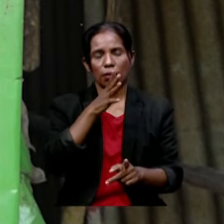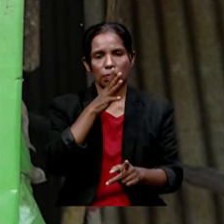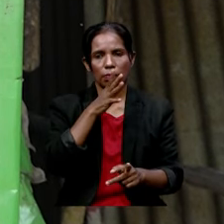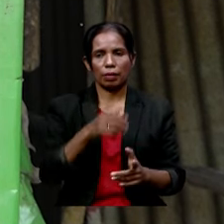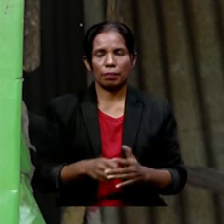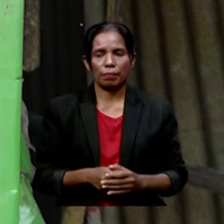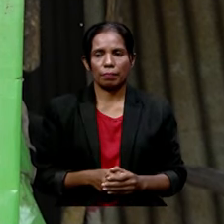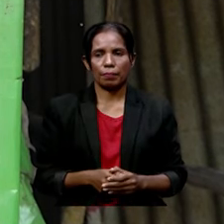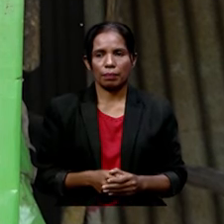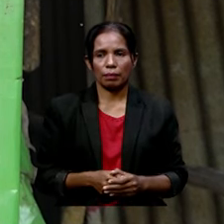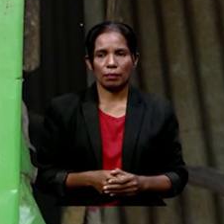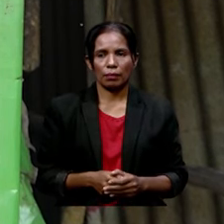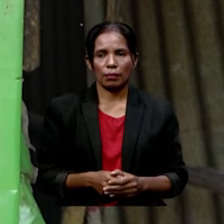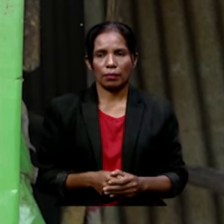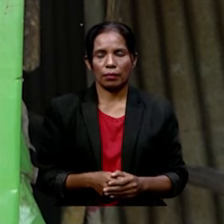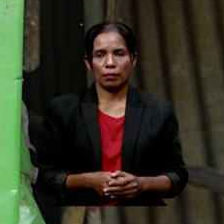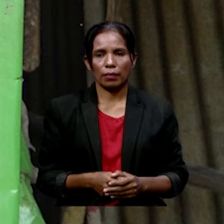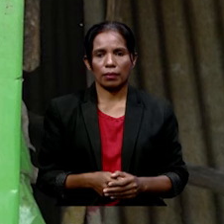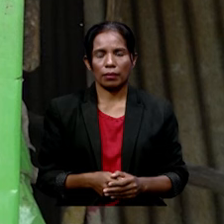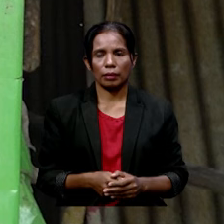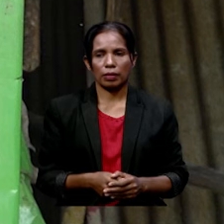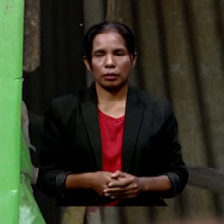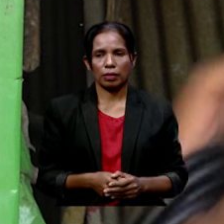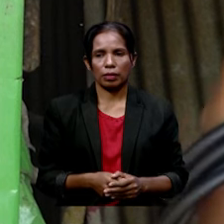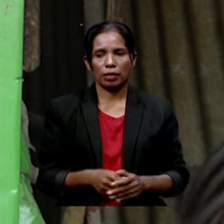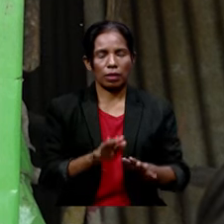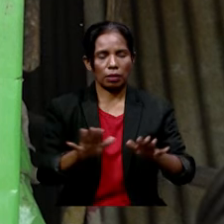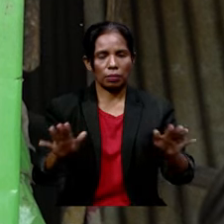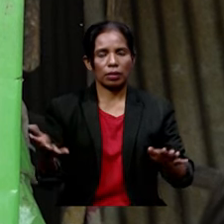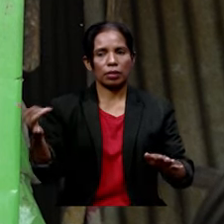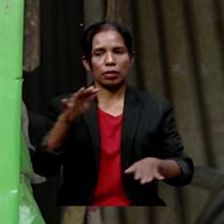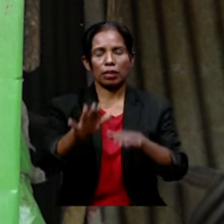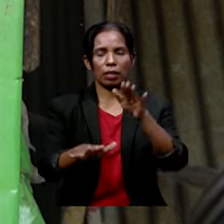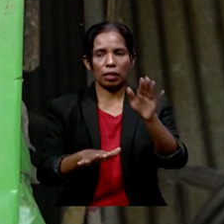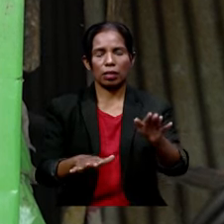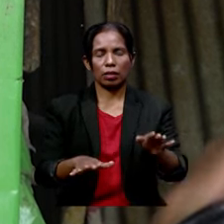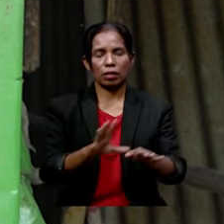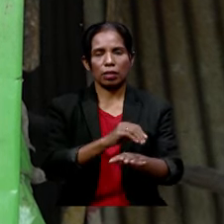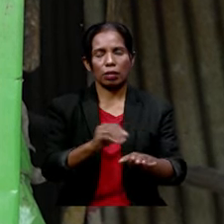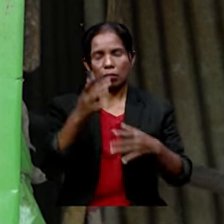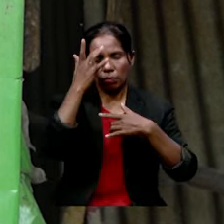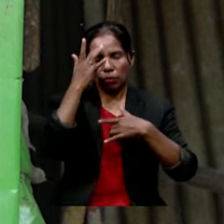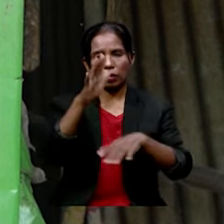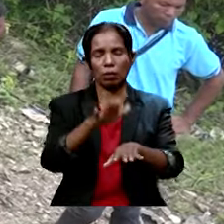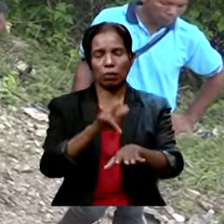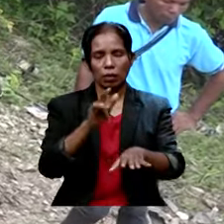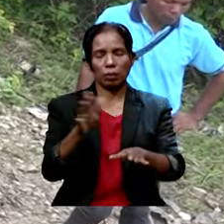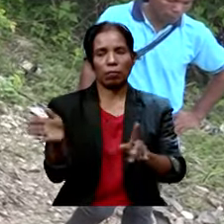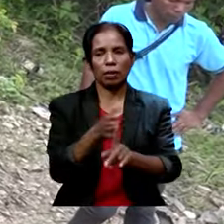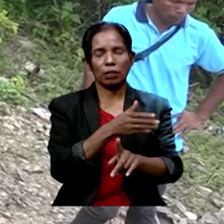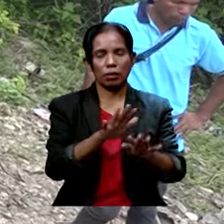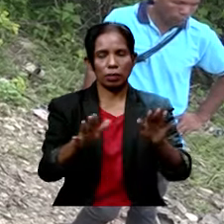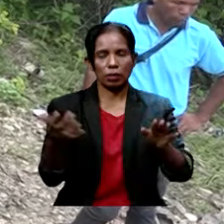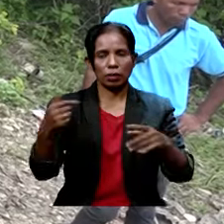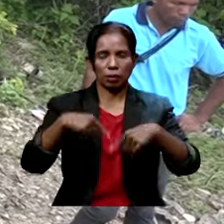Wes. Ya labar cerlau mas ya. Masa buat nih atakannya nih baku labar cer bai sekolah.